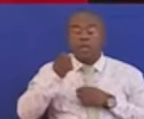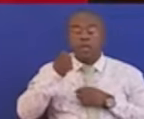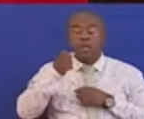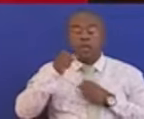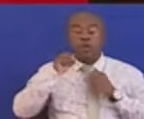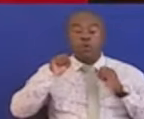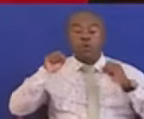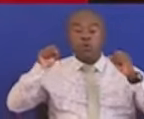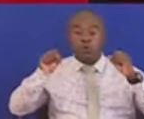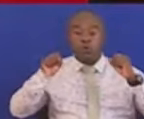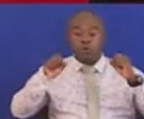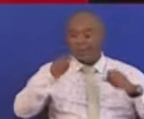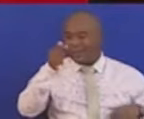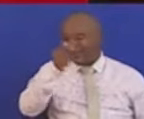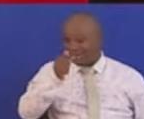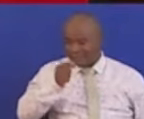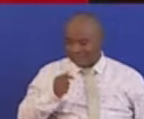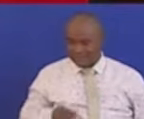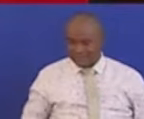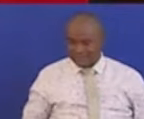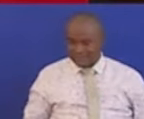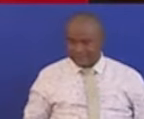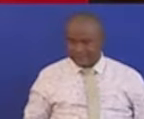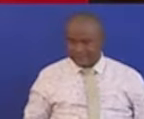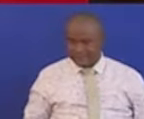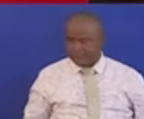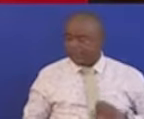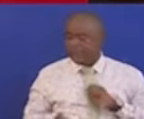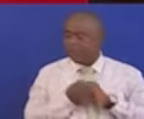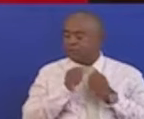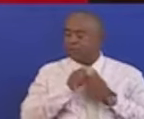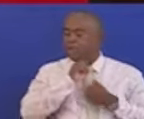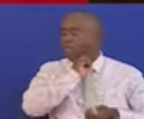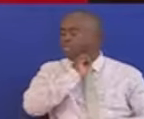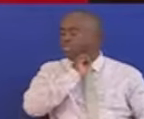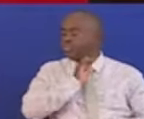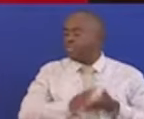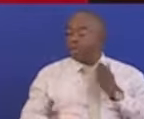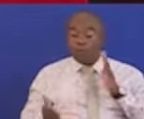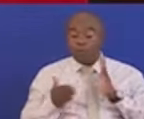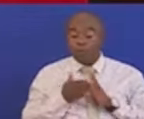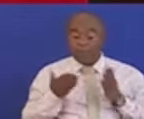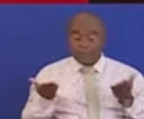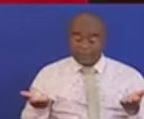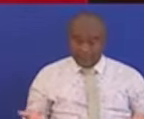MH eshima mwen yeki cha ajab mpa Sasa na nimu